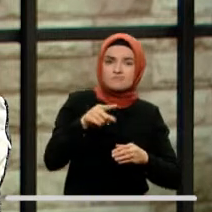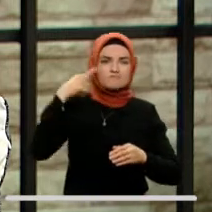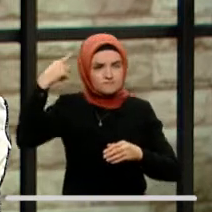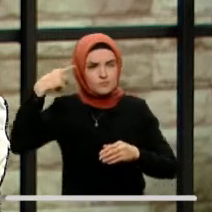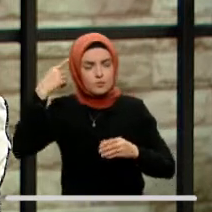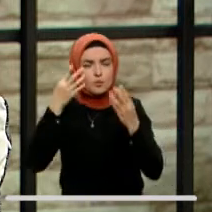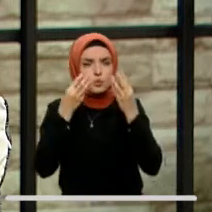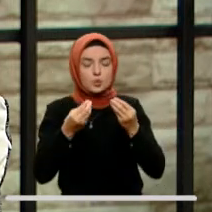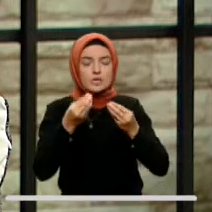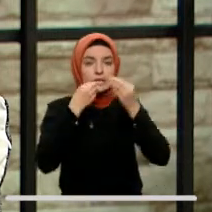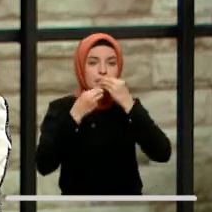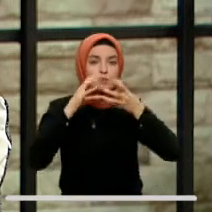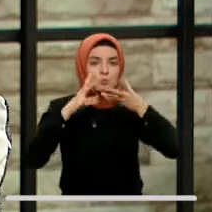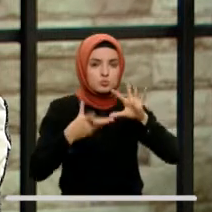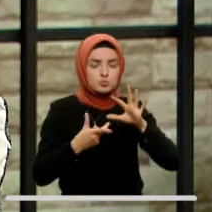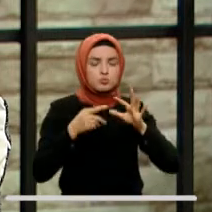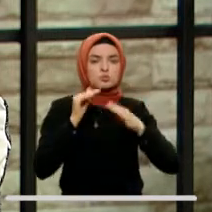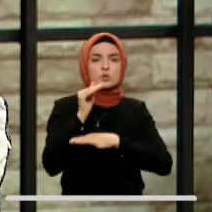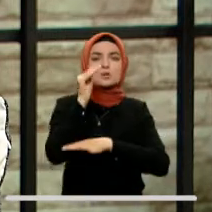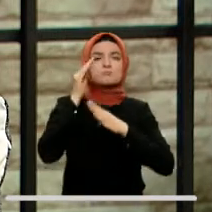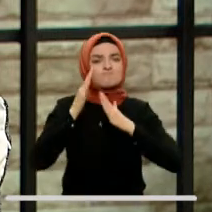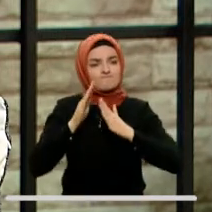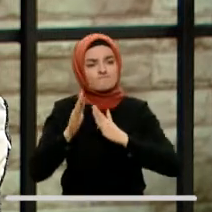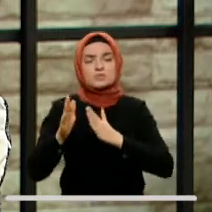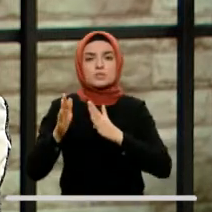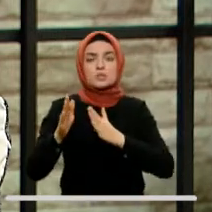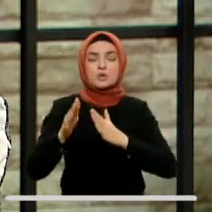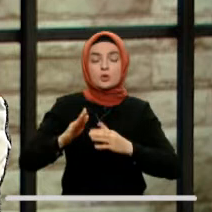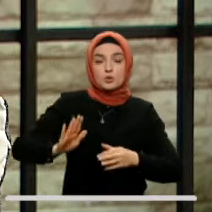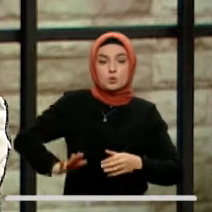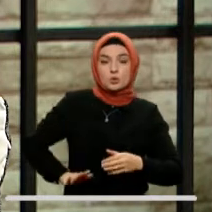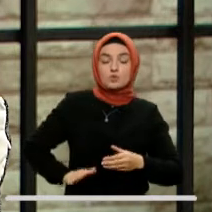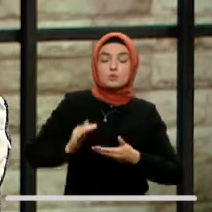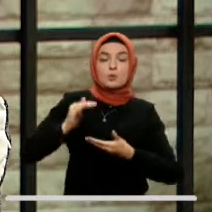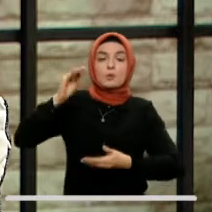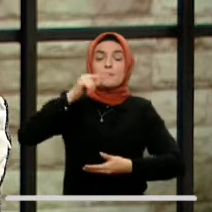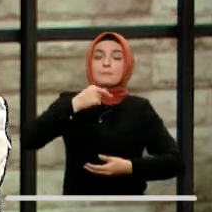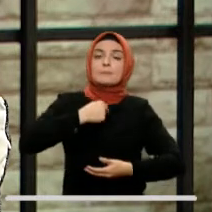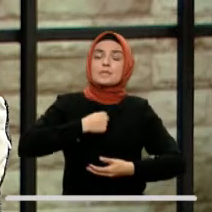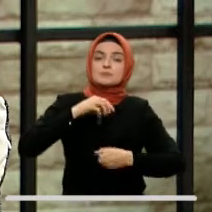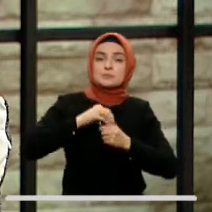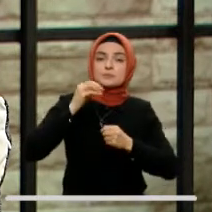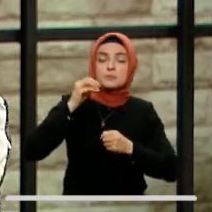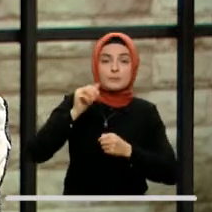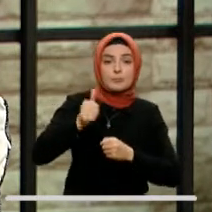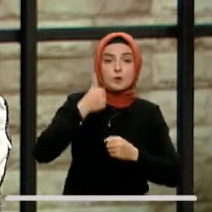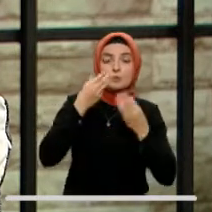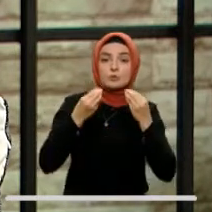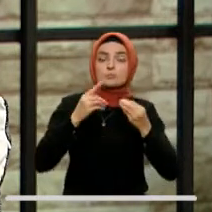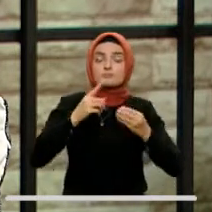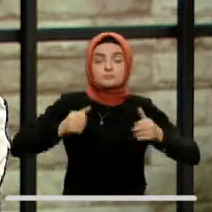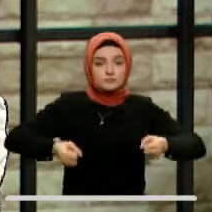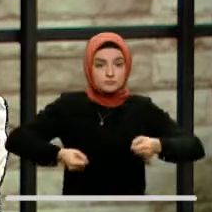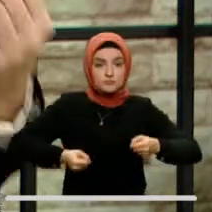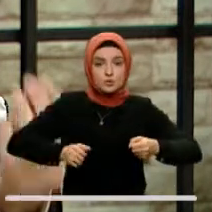süreçte yeme bozukluğu yaşamasına kadar gidebilir. Çocuk büyüyor çünkü. Benim orada mühim olan şey, ben bir obez çocuğu zayıflatırken en